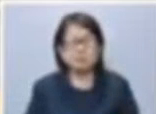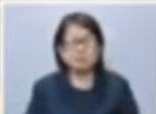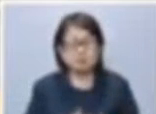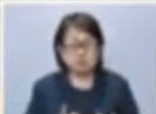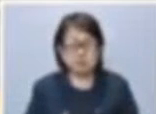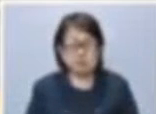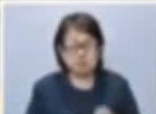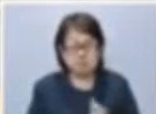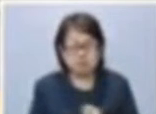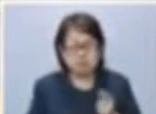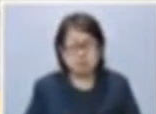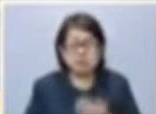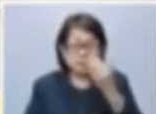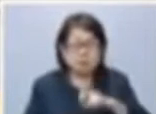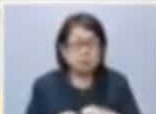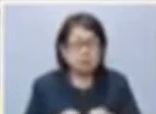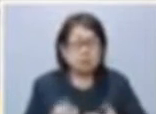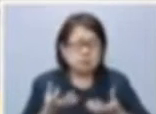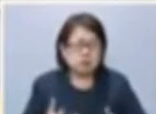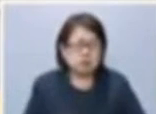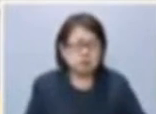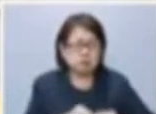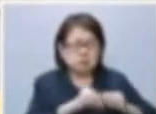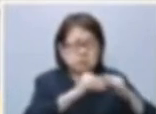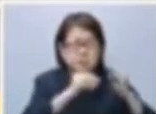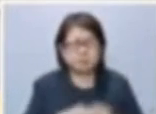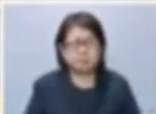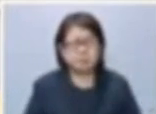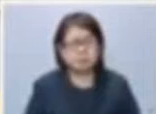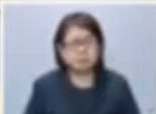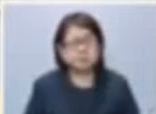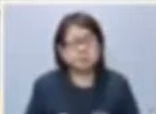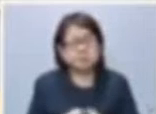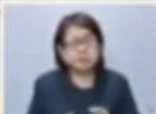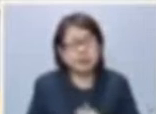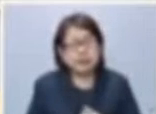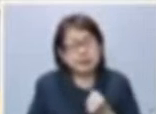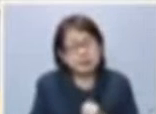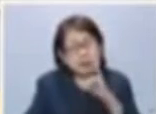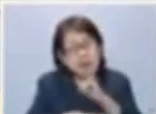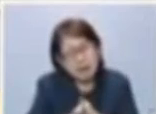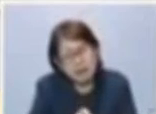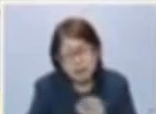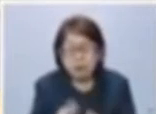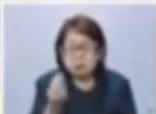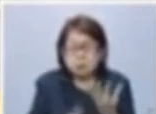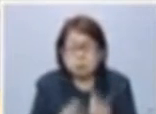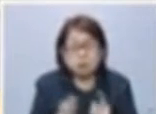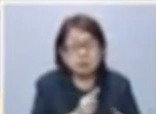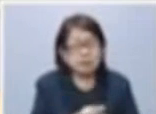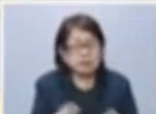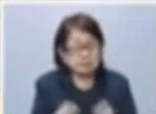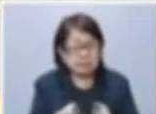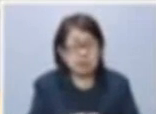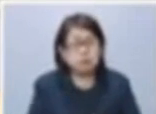นี้เพราะว่ามันเป็นปัญหาที่รุนแรงมากขึ้นแล้วก็การทำไร่ทำนาถ้าจะบอกว่า